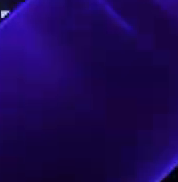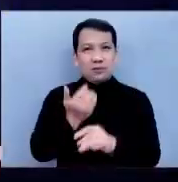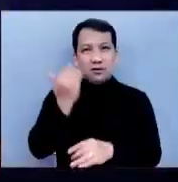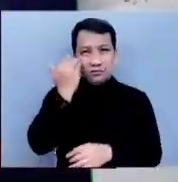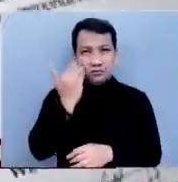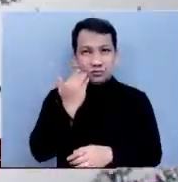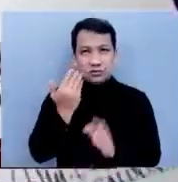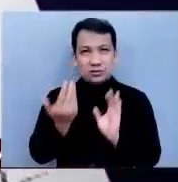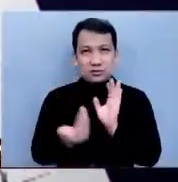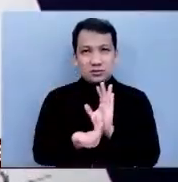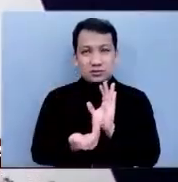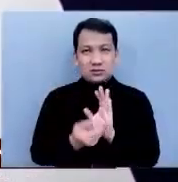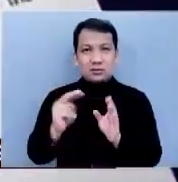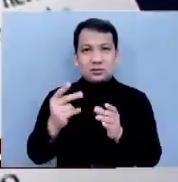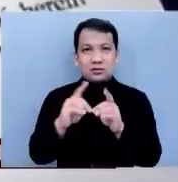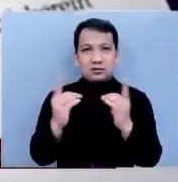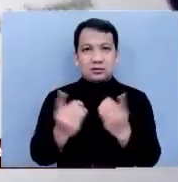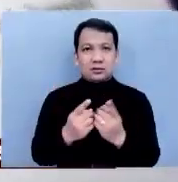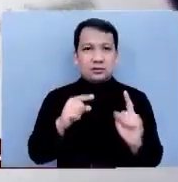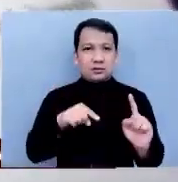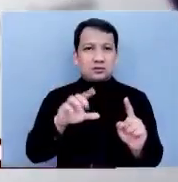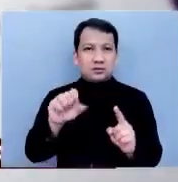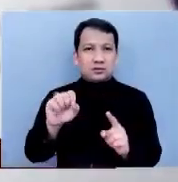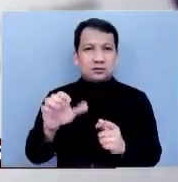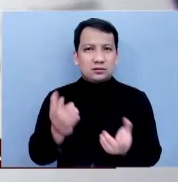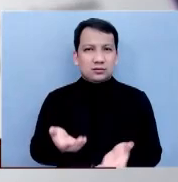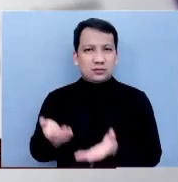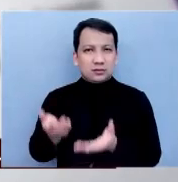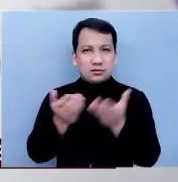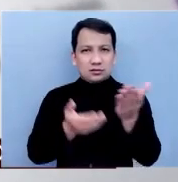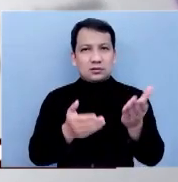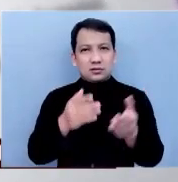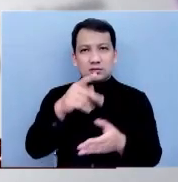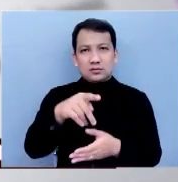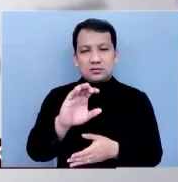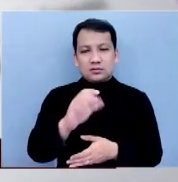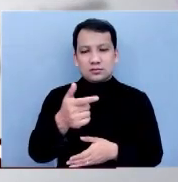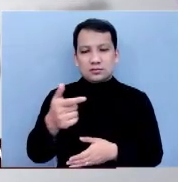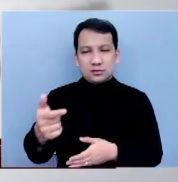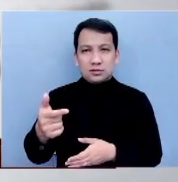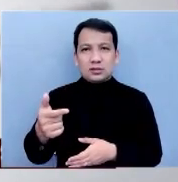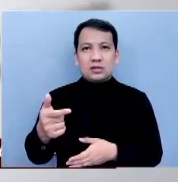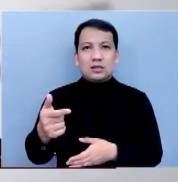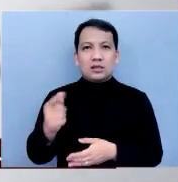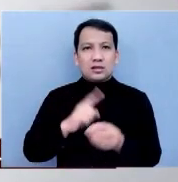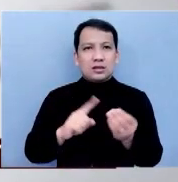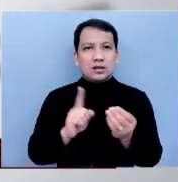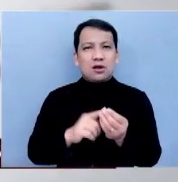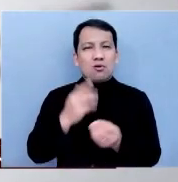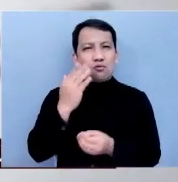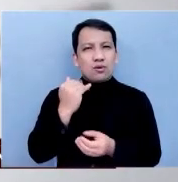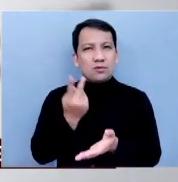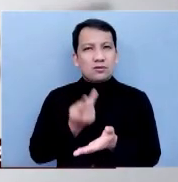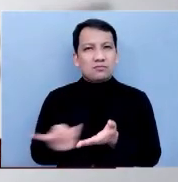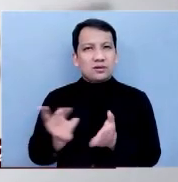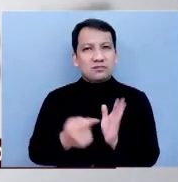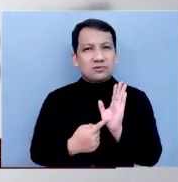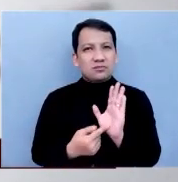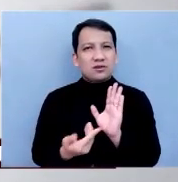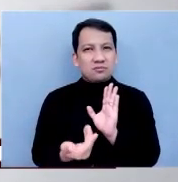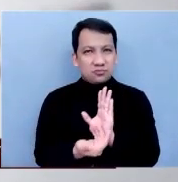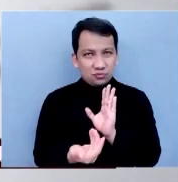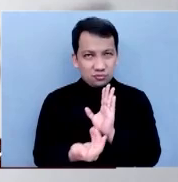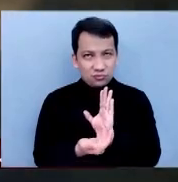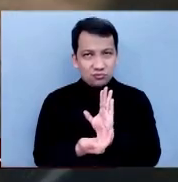desisyon ng Second Division, dinismiss ang isang kasong isinampa ng Presidential Commission on Good Government or PCGG dahil biguro ang prosekusyon na patunayan ng